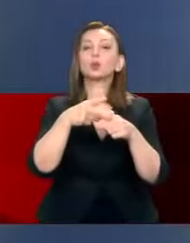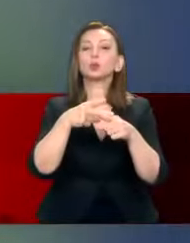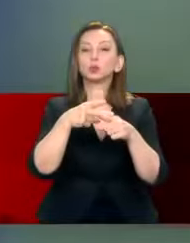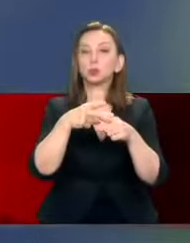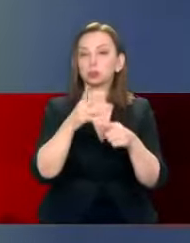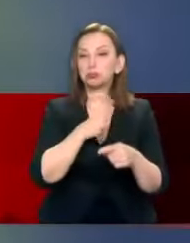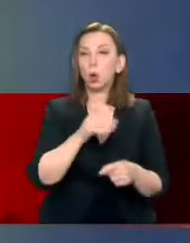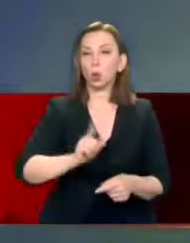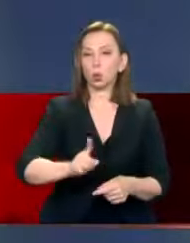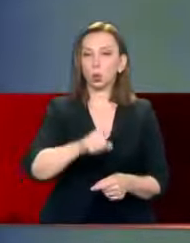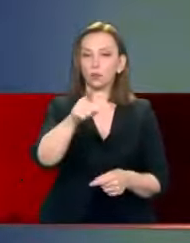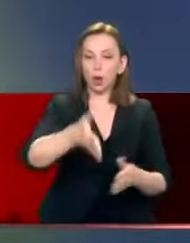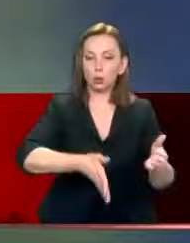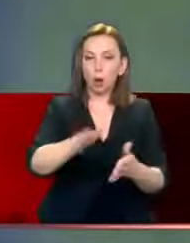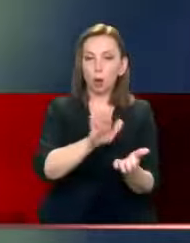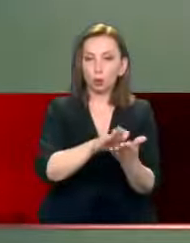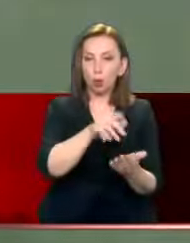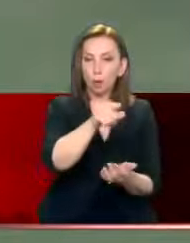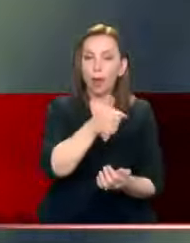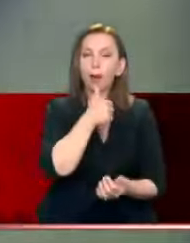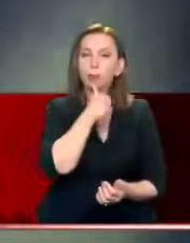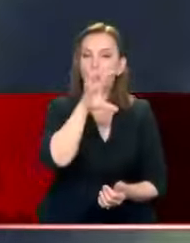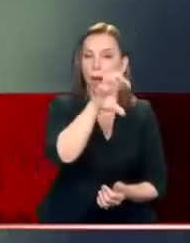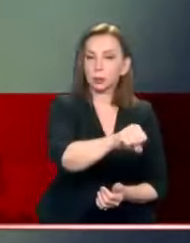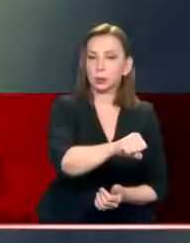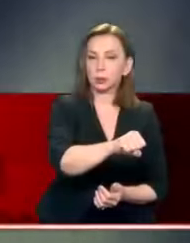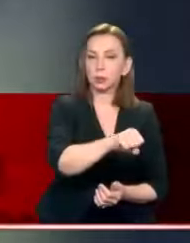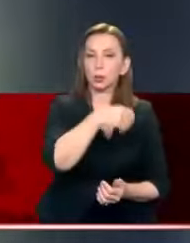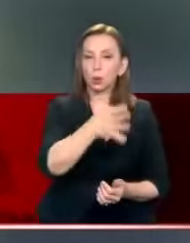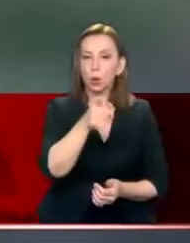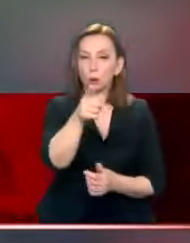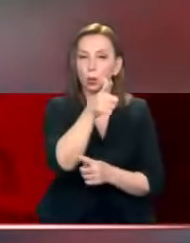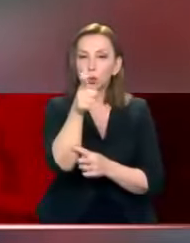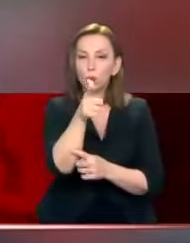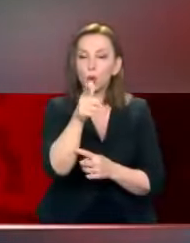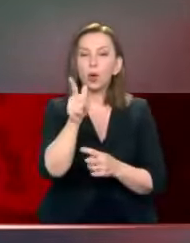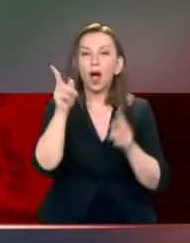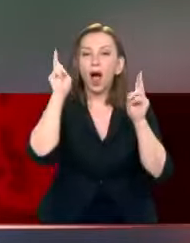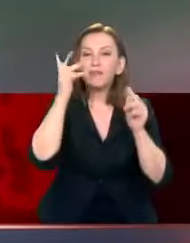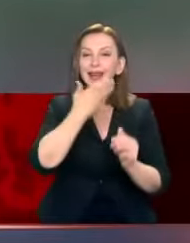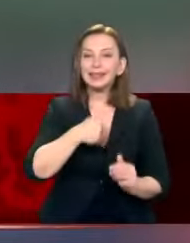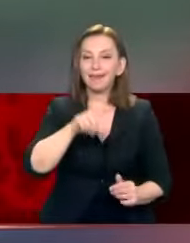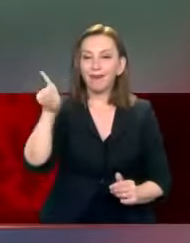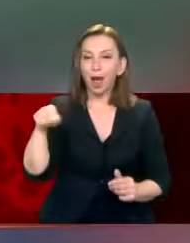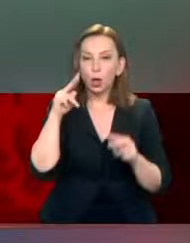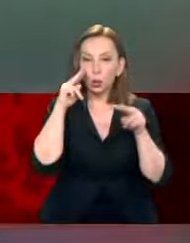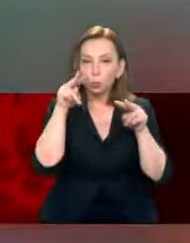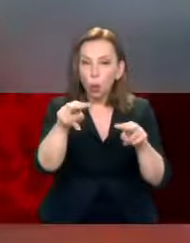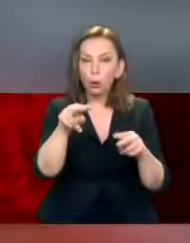Önceki hafta Şanlıurfa'da bir sokak köpeği Mustafa Şahin'i ısırmış, ardından kaydedilen bu görüntüler ise hayvanseverlerin tepkisine neden